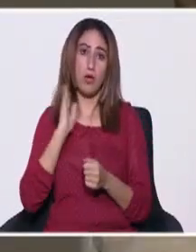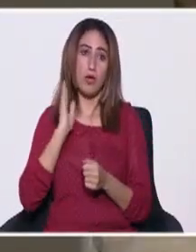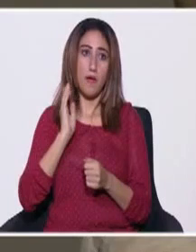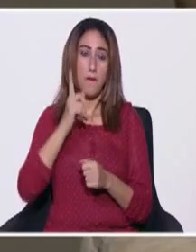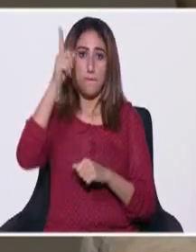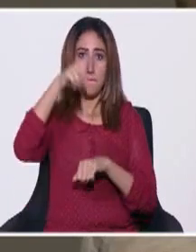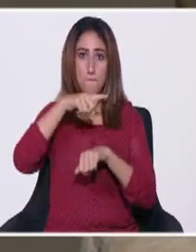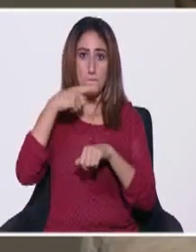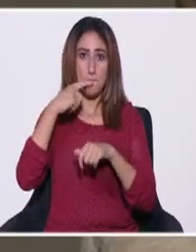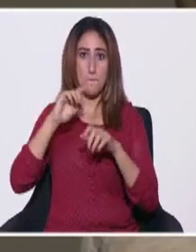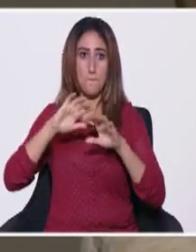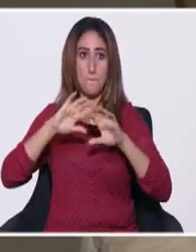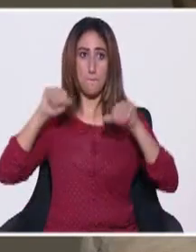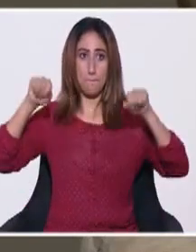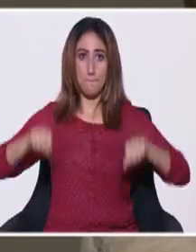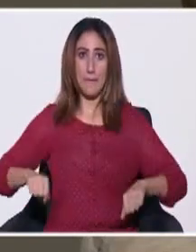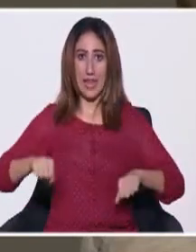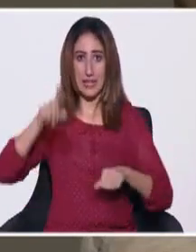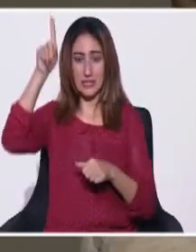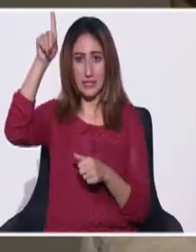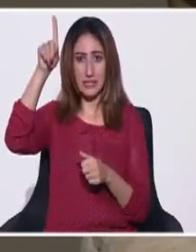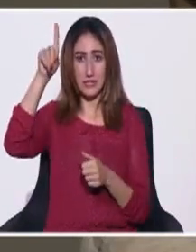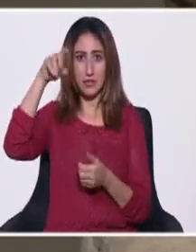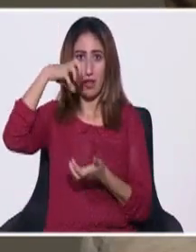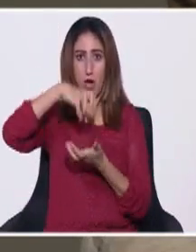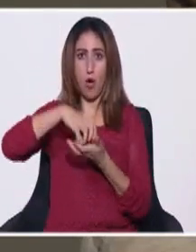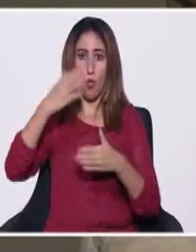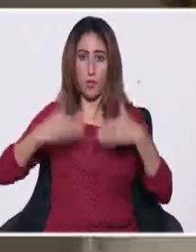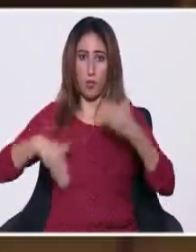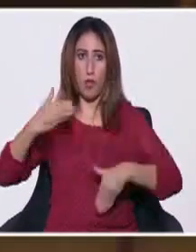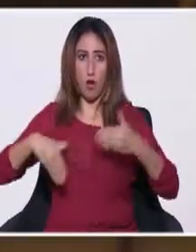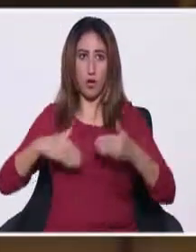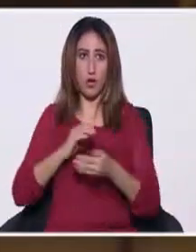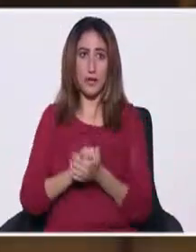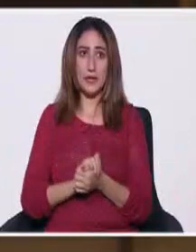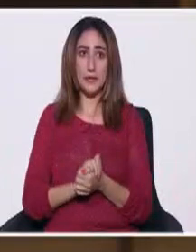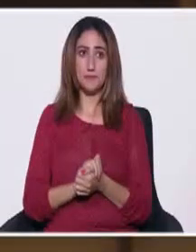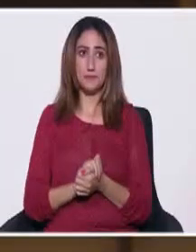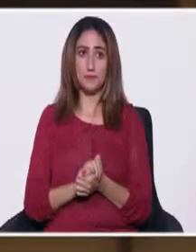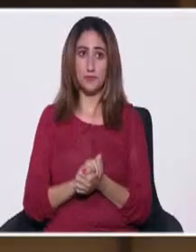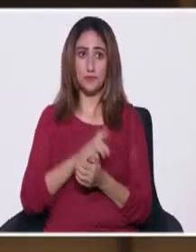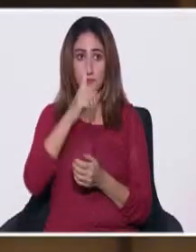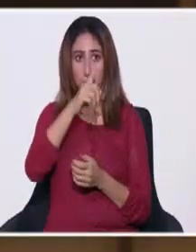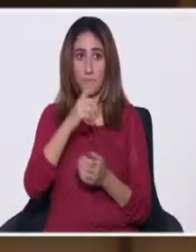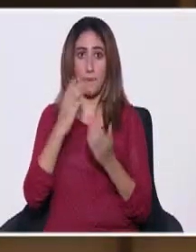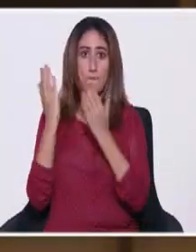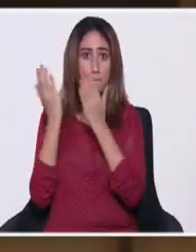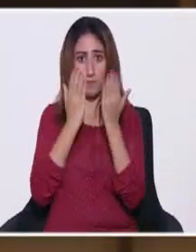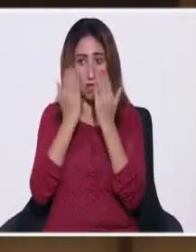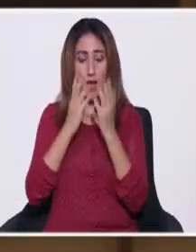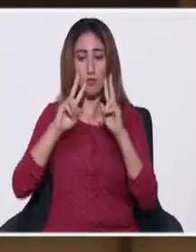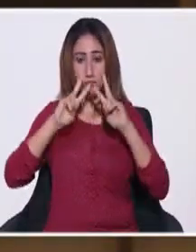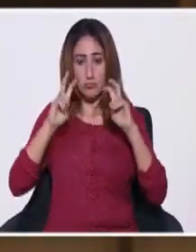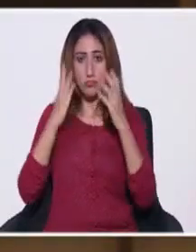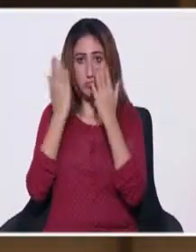شؤون الإعاقة، وهذا رأيته بنفسي يعني فعلا يعني. وصممت كمان انها تكمل دراسات عليا